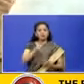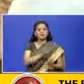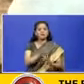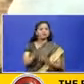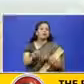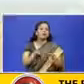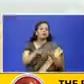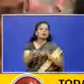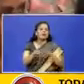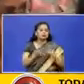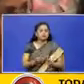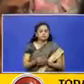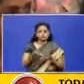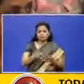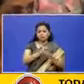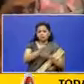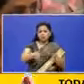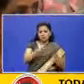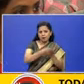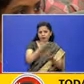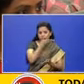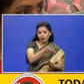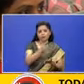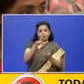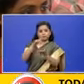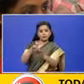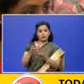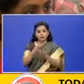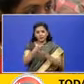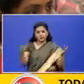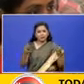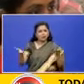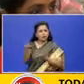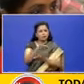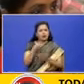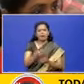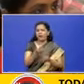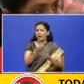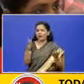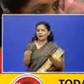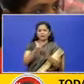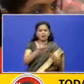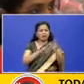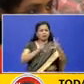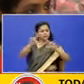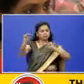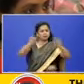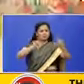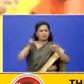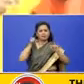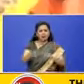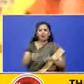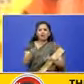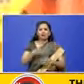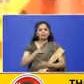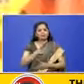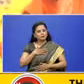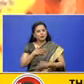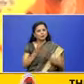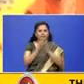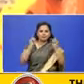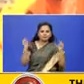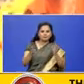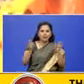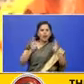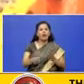है। आज बिहार और पूर्वांचल के लोग देश के जिस भी कोने में हैं, वहां धूमधाम से छठ का